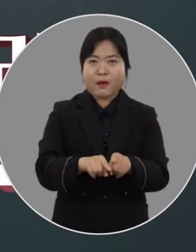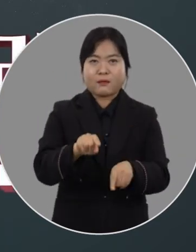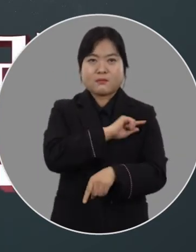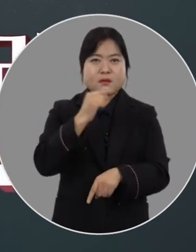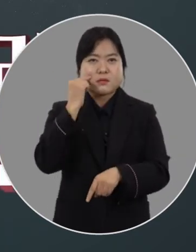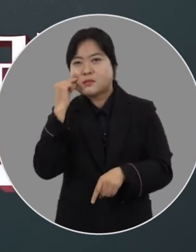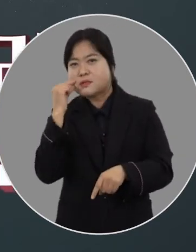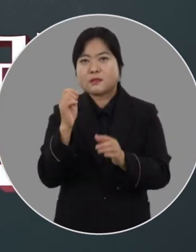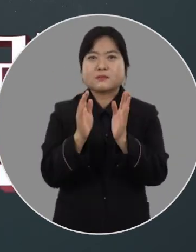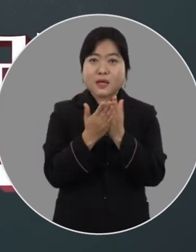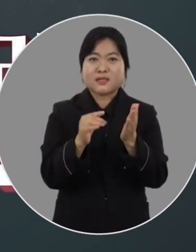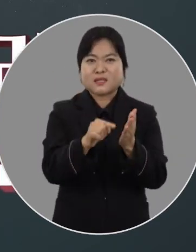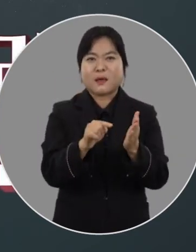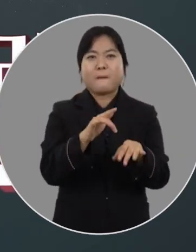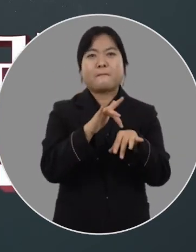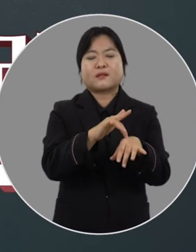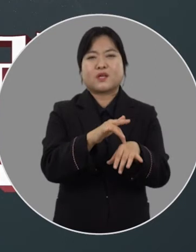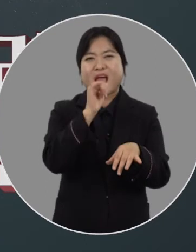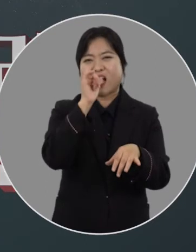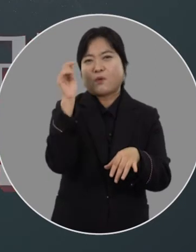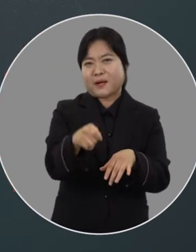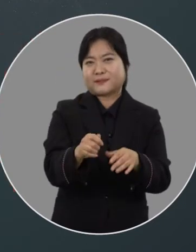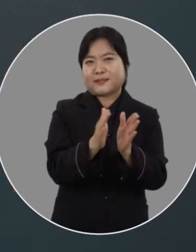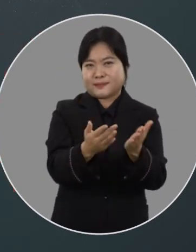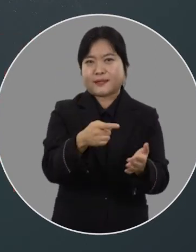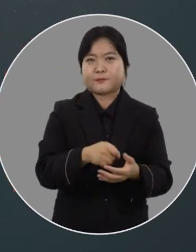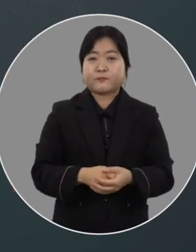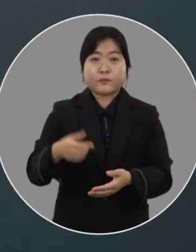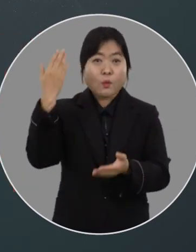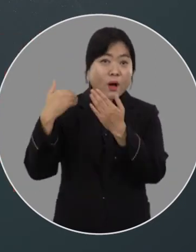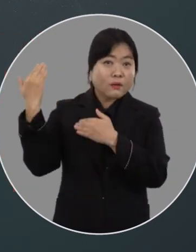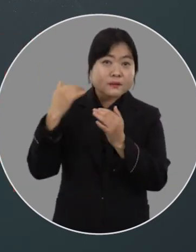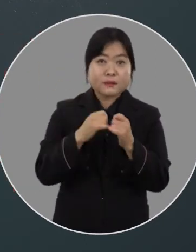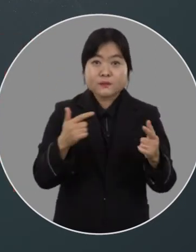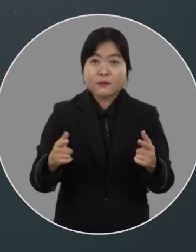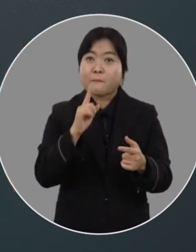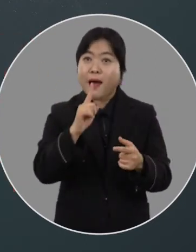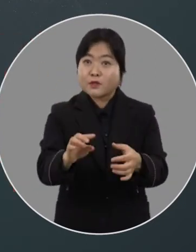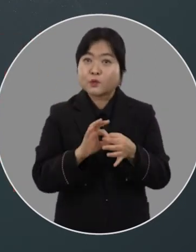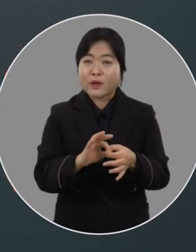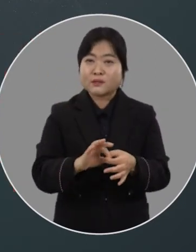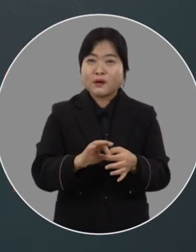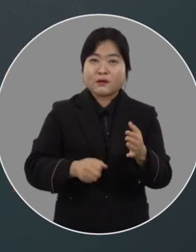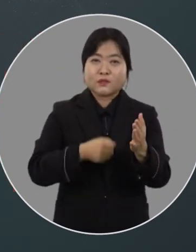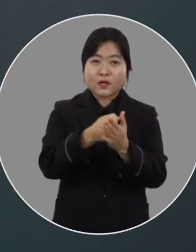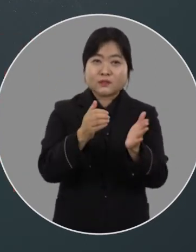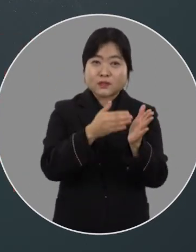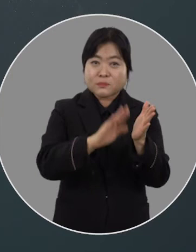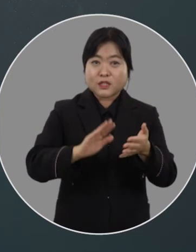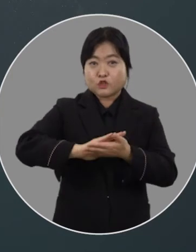베스트셀러가 된 책이 바로 이 마녀의 쇠망치였습니다. 과거에는 사람들의 말을 통해서 정해졌다면 인쇄된